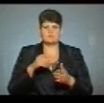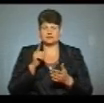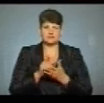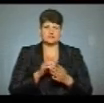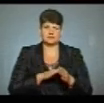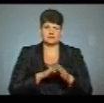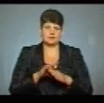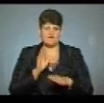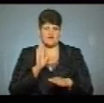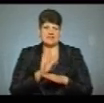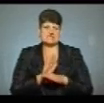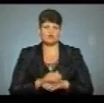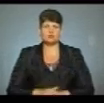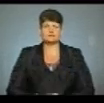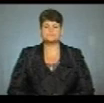на вказівку.